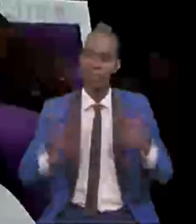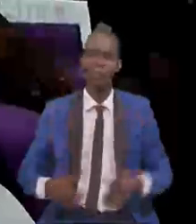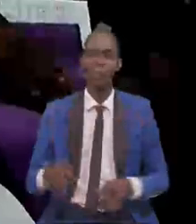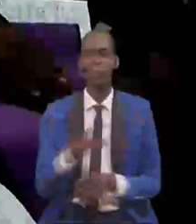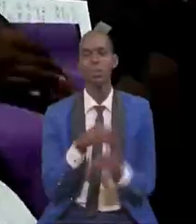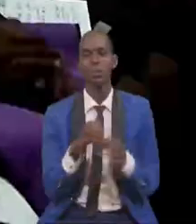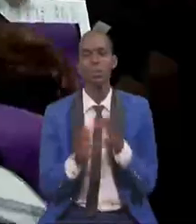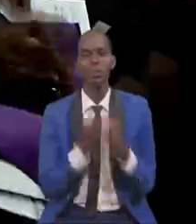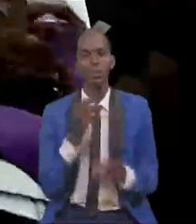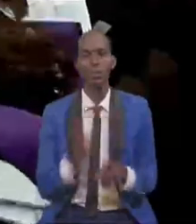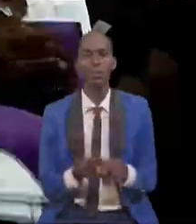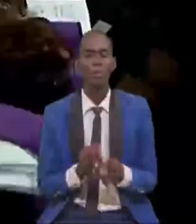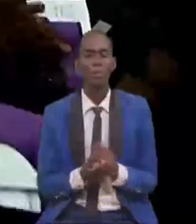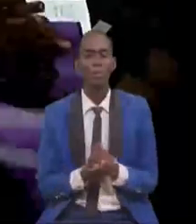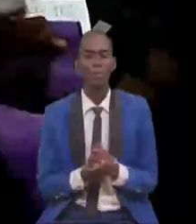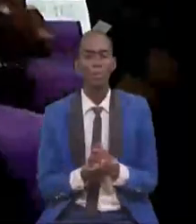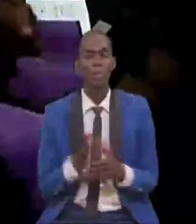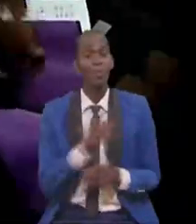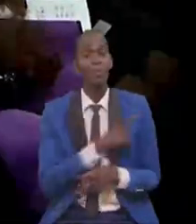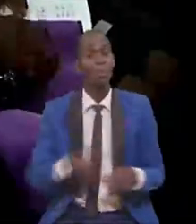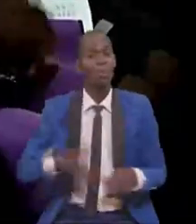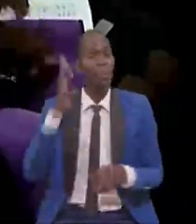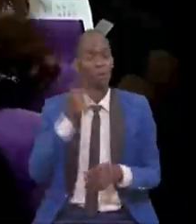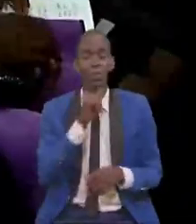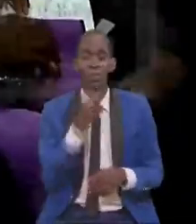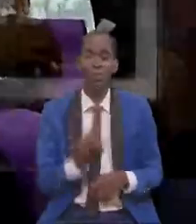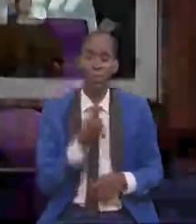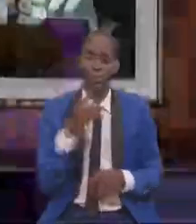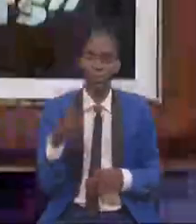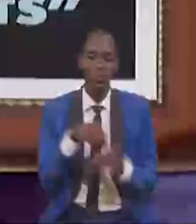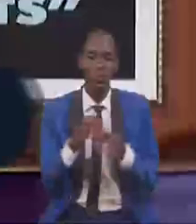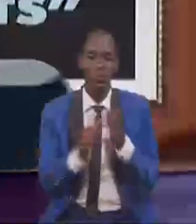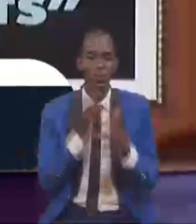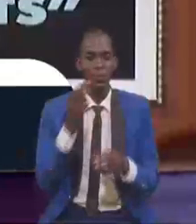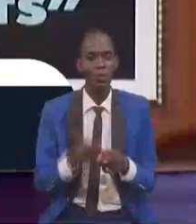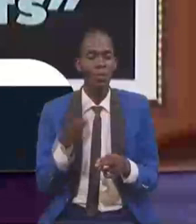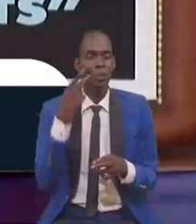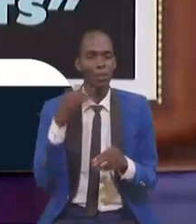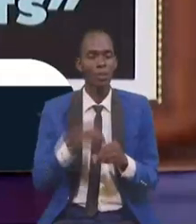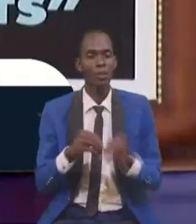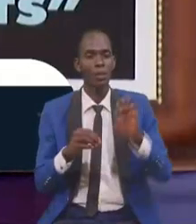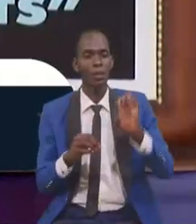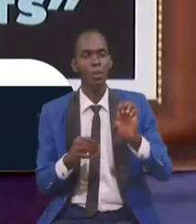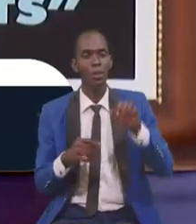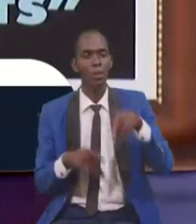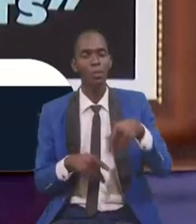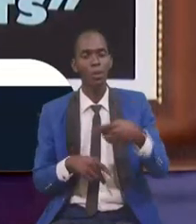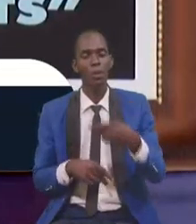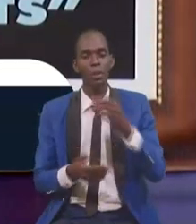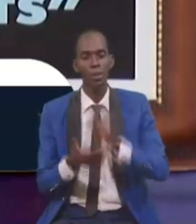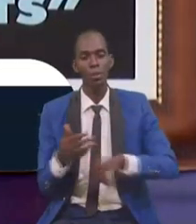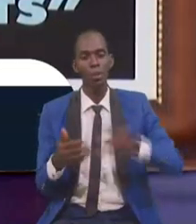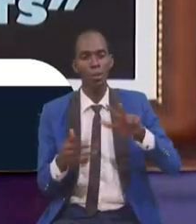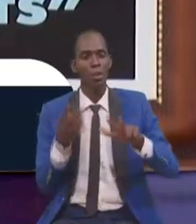décevoir. Éphésiens chapitre 3. Éphésiens 3. Voyons l'habileté du Seigneur. Voyons